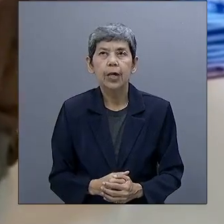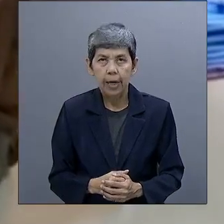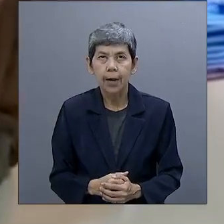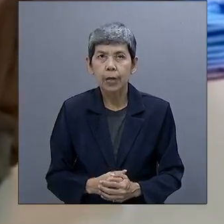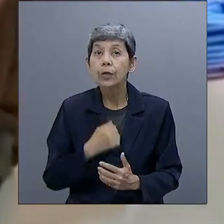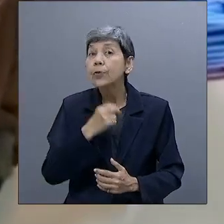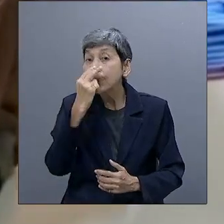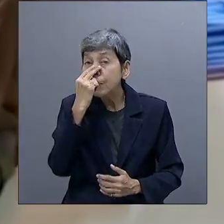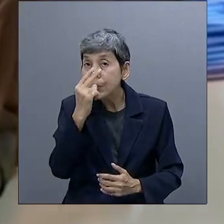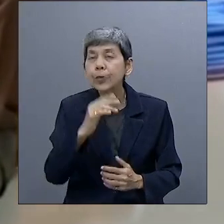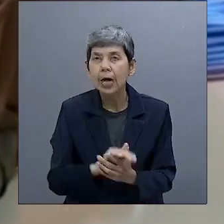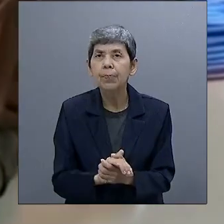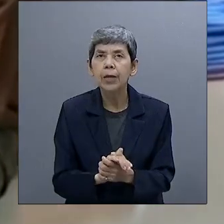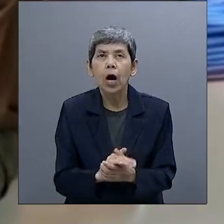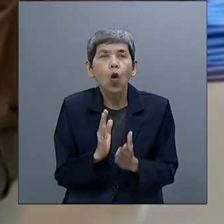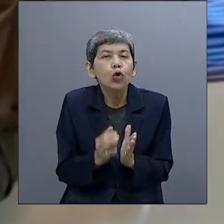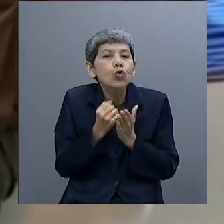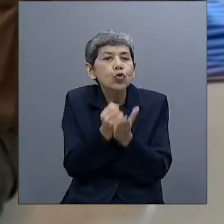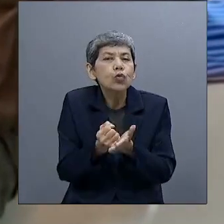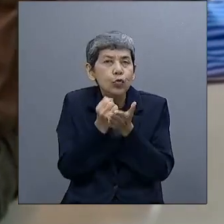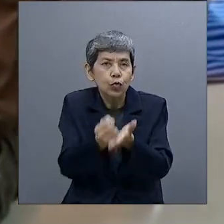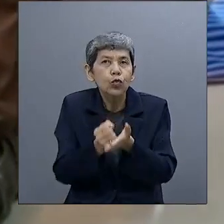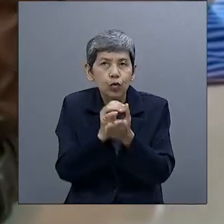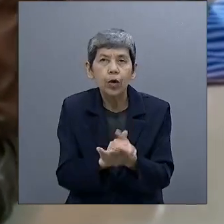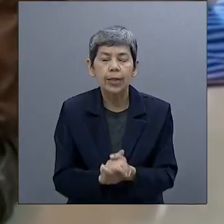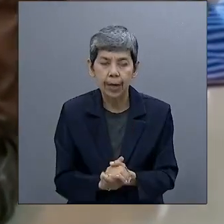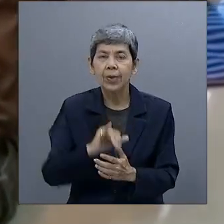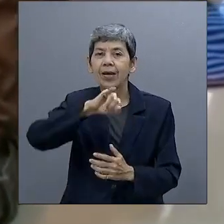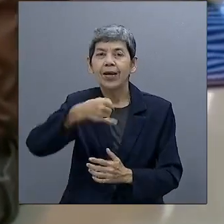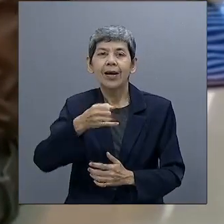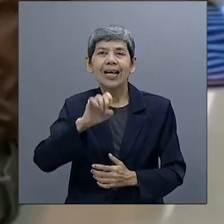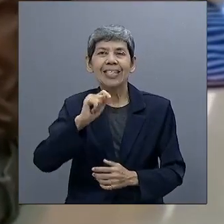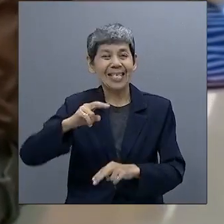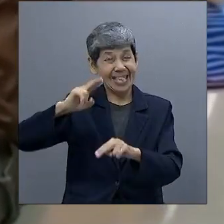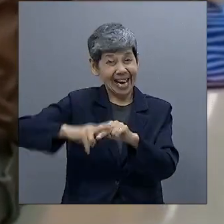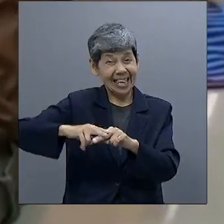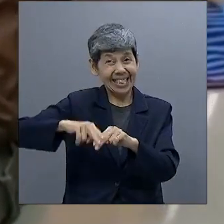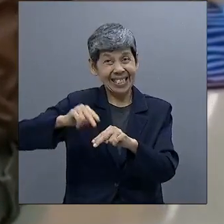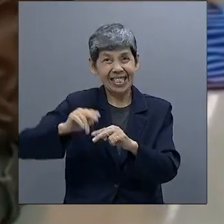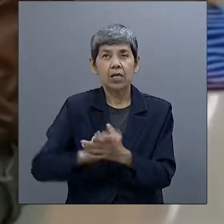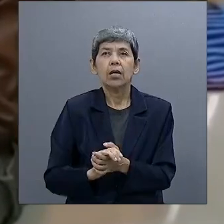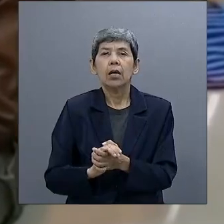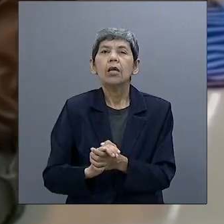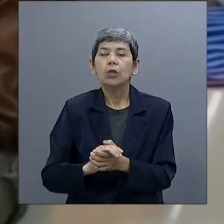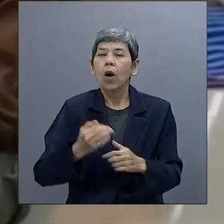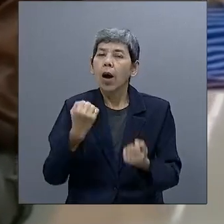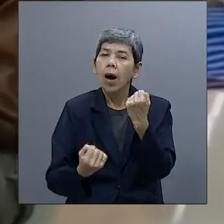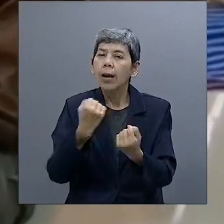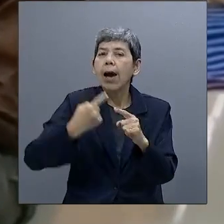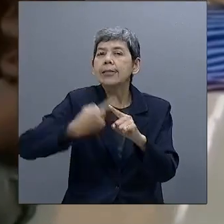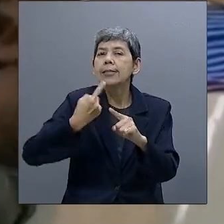นี่เป็นผู้ที่ให้การช่วยเหลือนะคะคุณจิตวงศาที่นั่งอยู่กับพื้นก็คือเป็นเจ้าของอู่ให้เช่ารถแท็ก